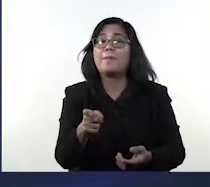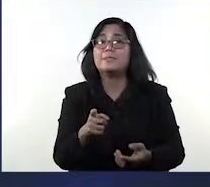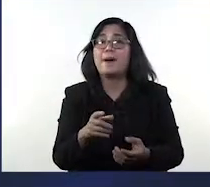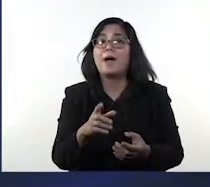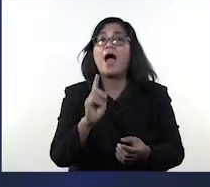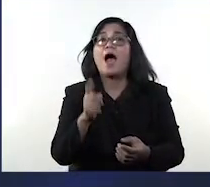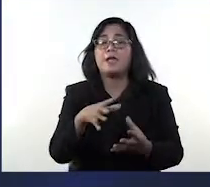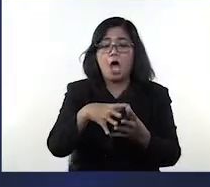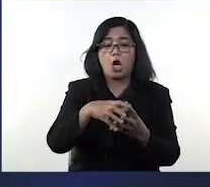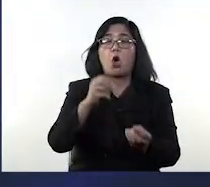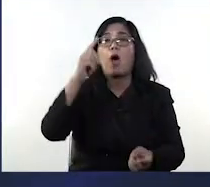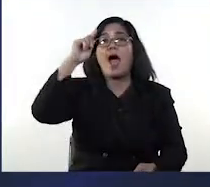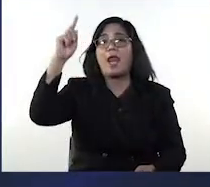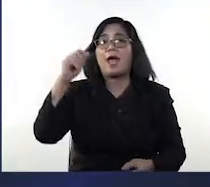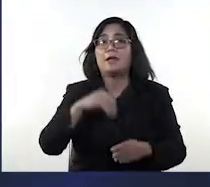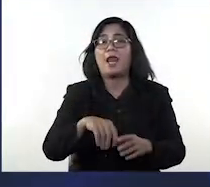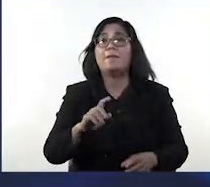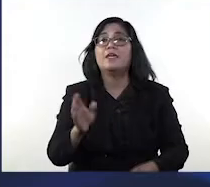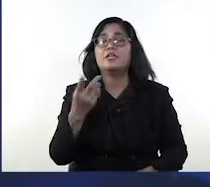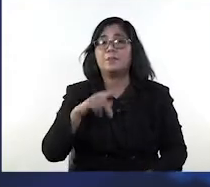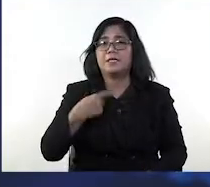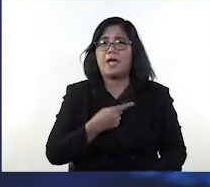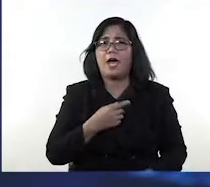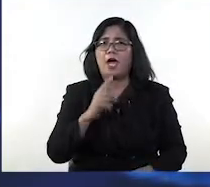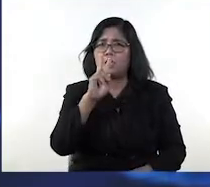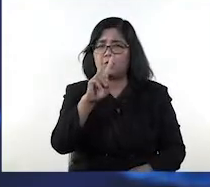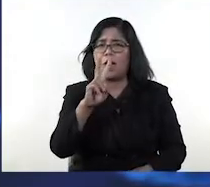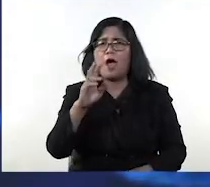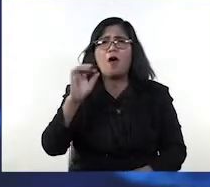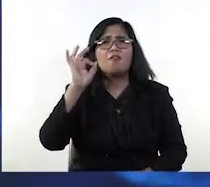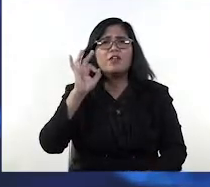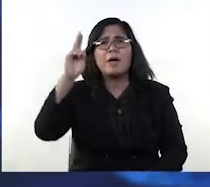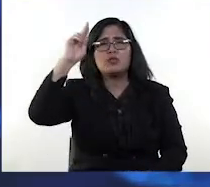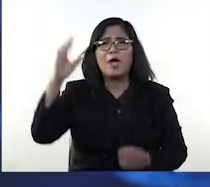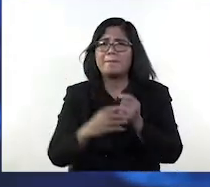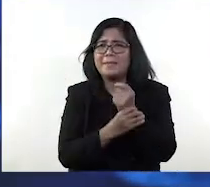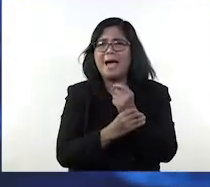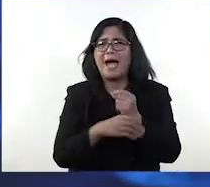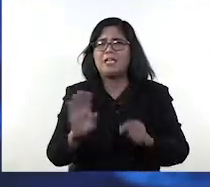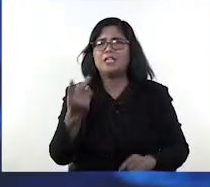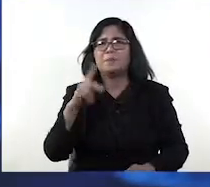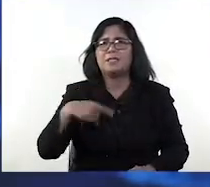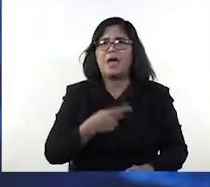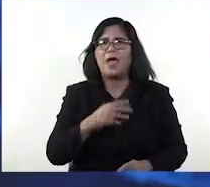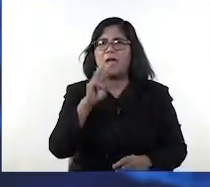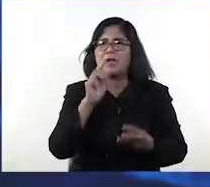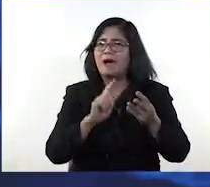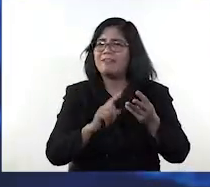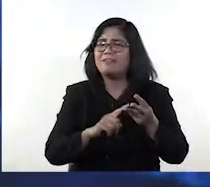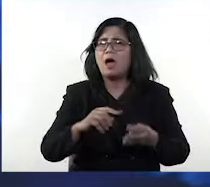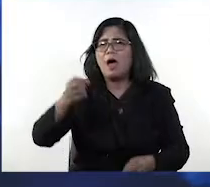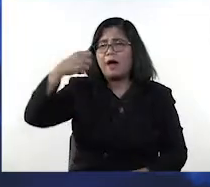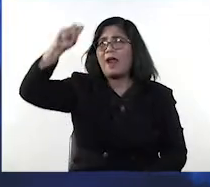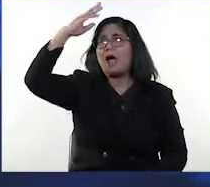di dalam hidup kita yang kedua karena firman Tuhan pegangan buat kita yang ketiga karena rahmat Tuhan ada